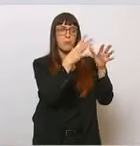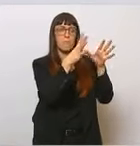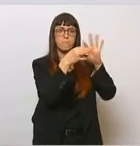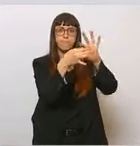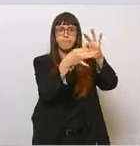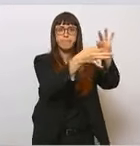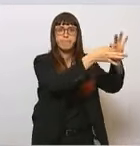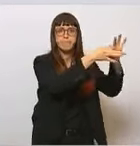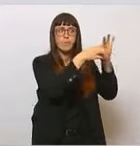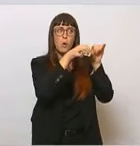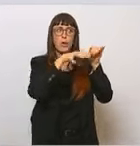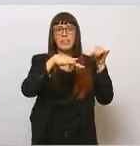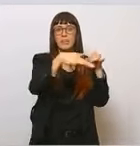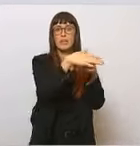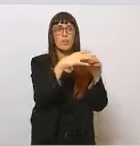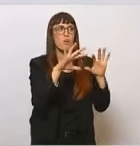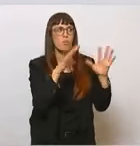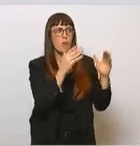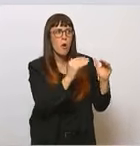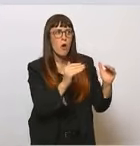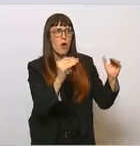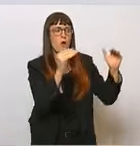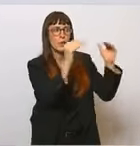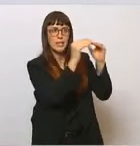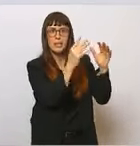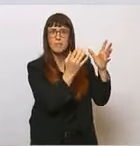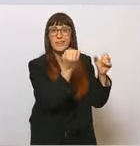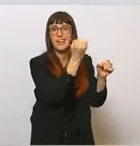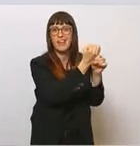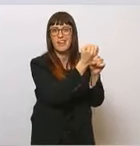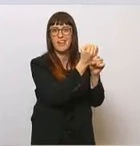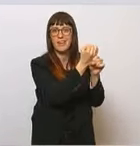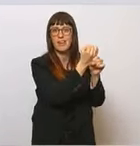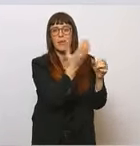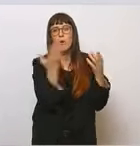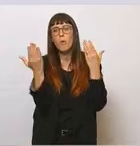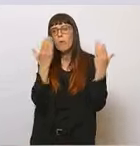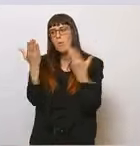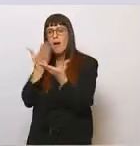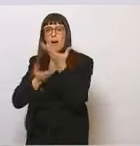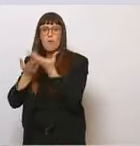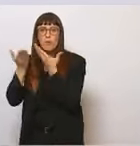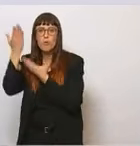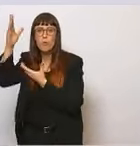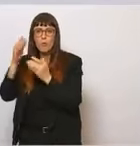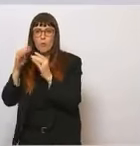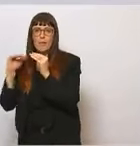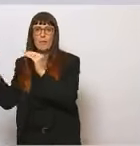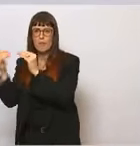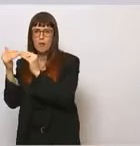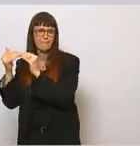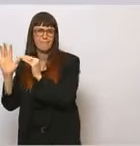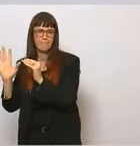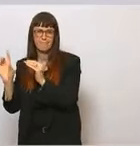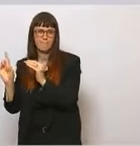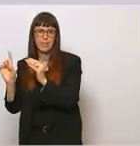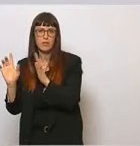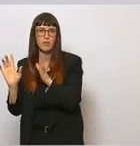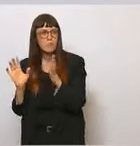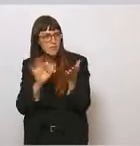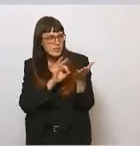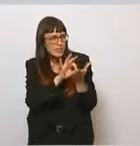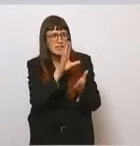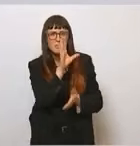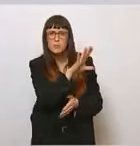ces éco-plateformes, et pas tellement pour les remplacer par d'autres plateformes. Est-ce que je comprends bien? Et est-ce que vous pouvez élaborer un peu